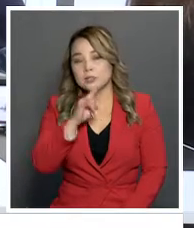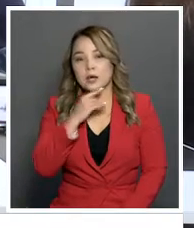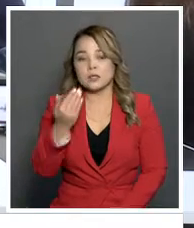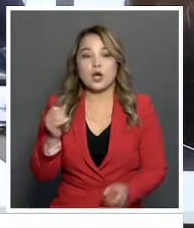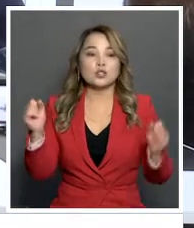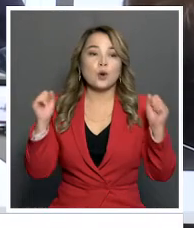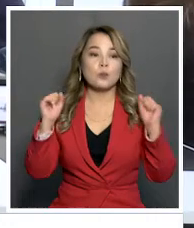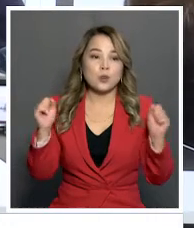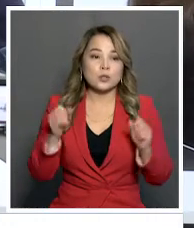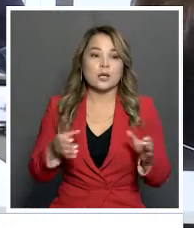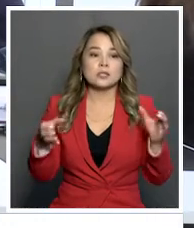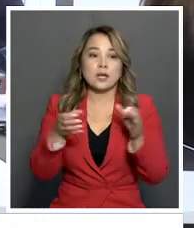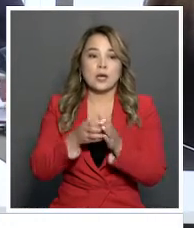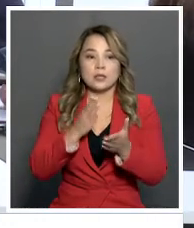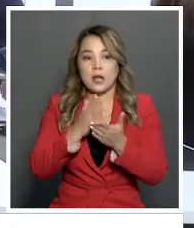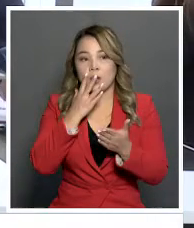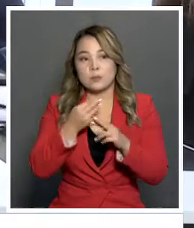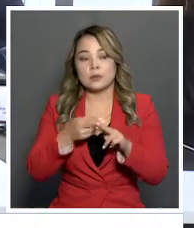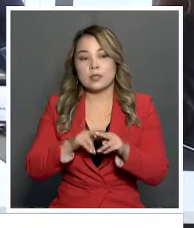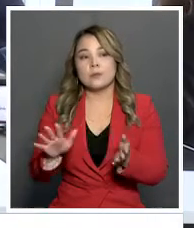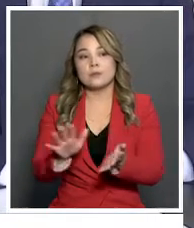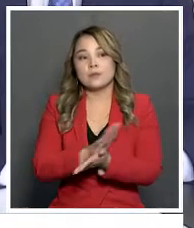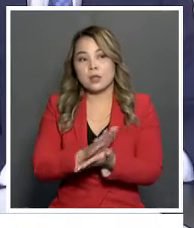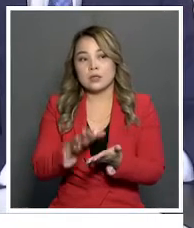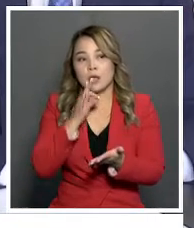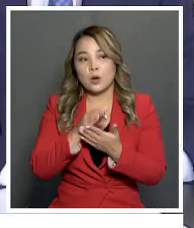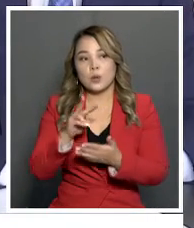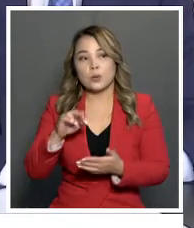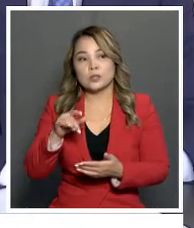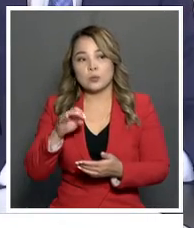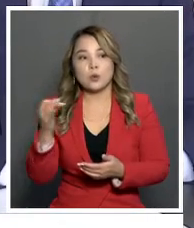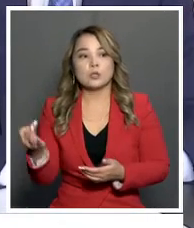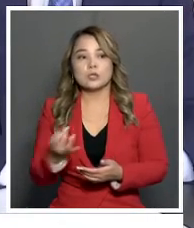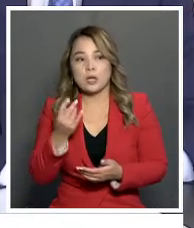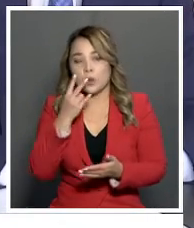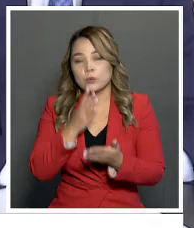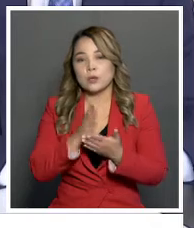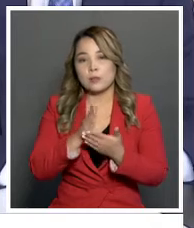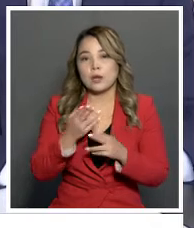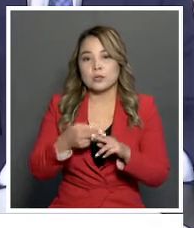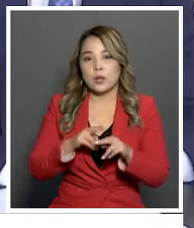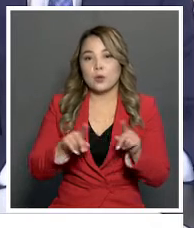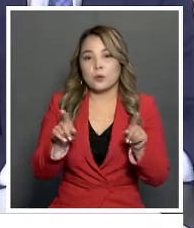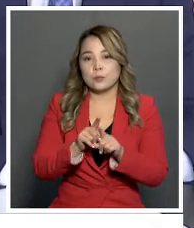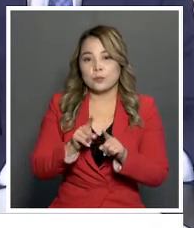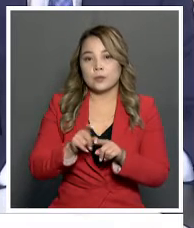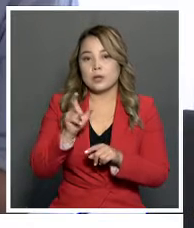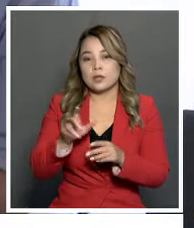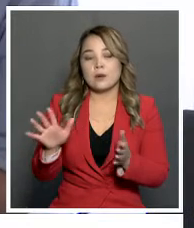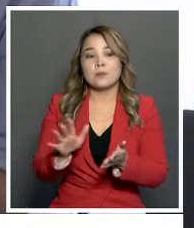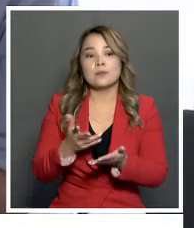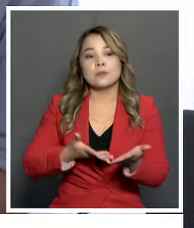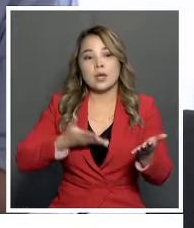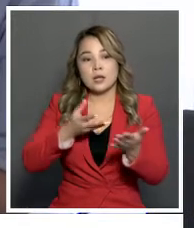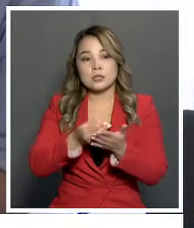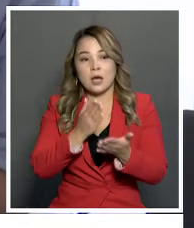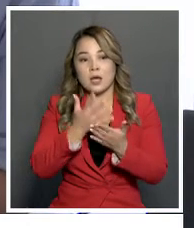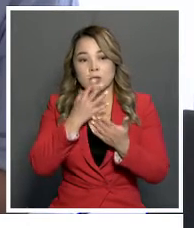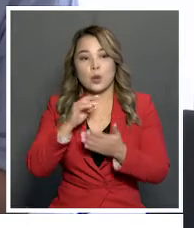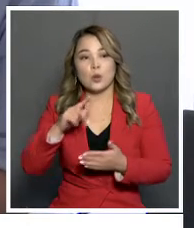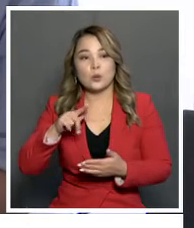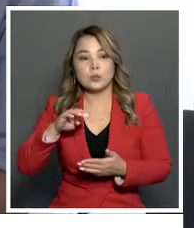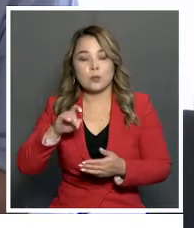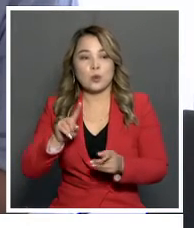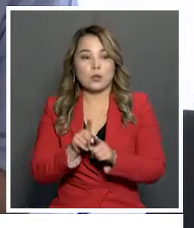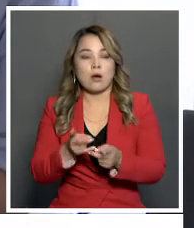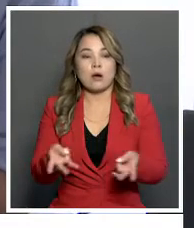балғындар спорттық секция мен өнер үйірмесіне тегін бара алатынына люксембургтықтар қызығып отыр. Мұнда ондай игіліктің бәрі ақылы. Есесіне Люксембургта тастанды